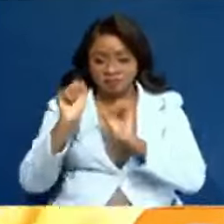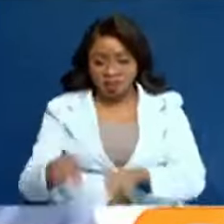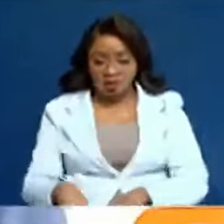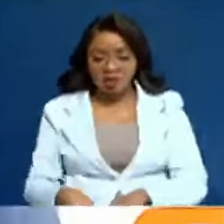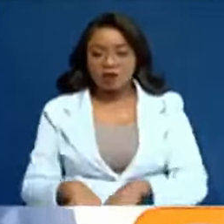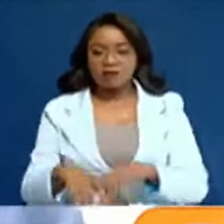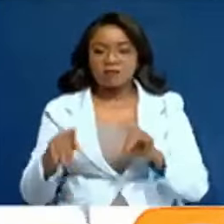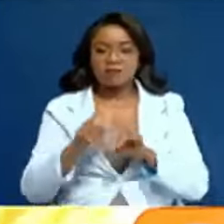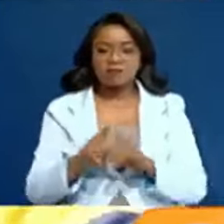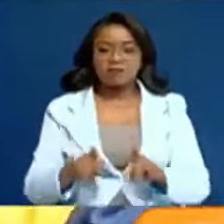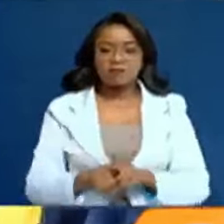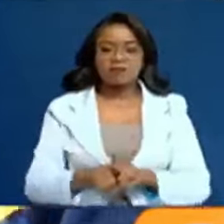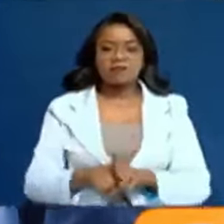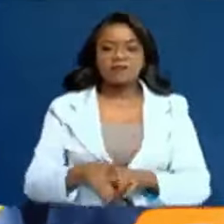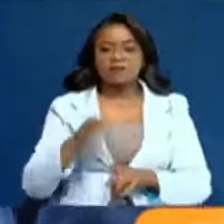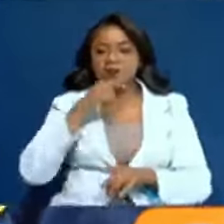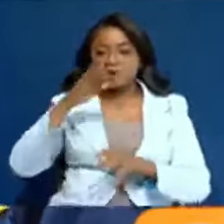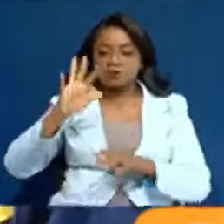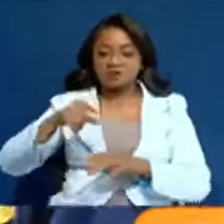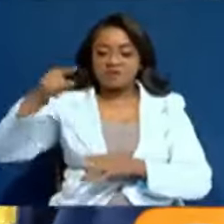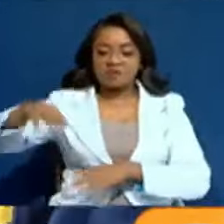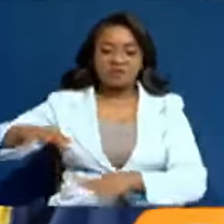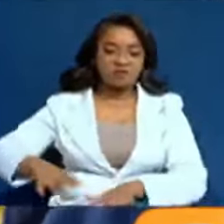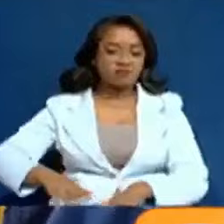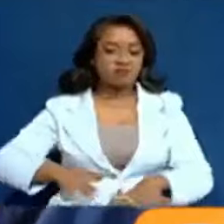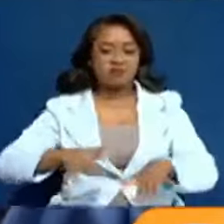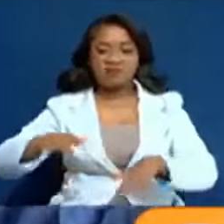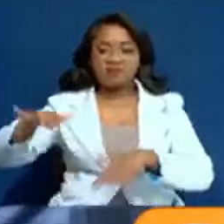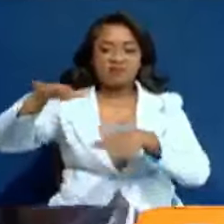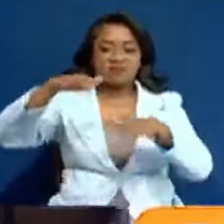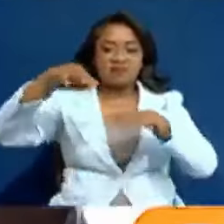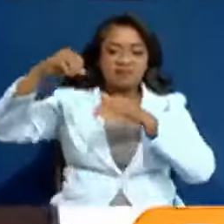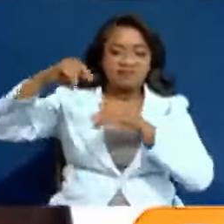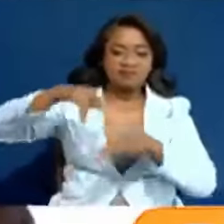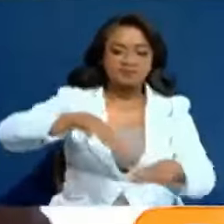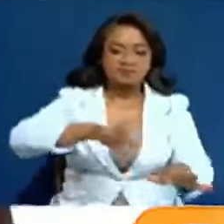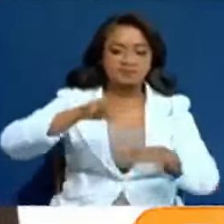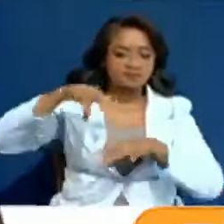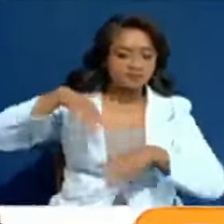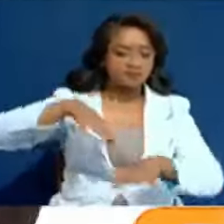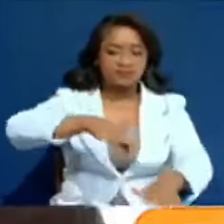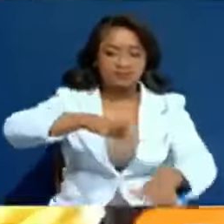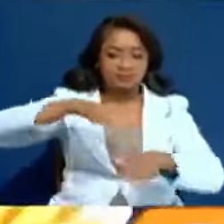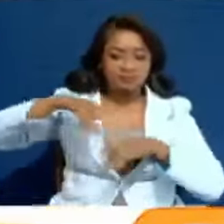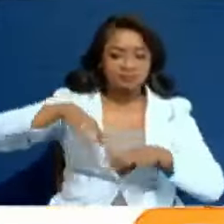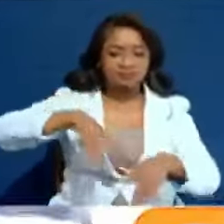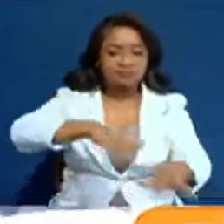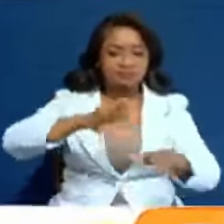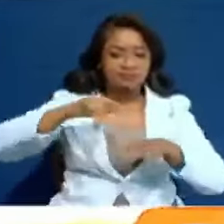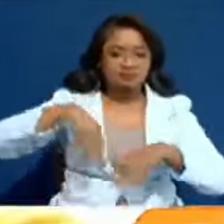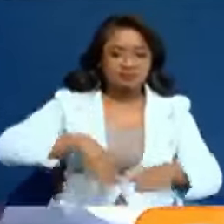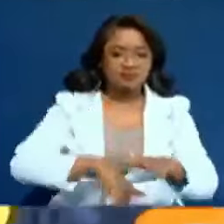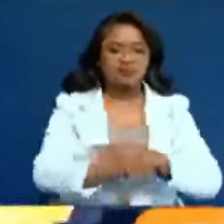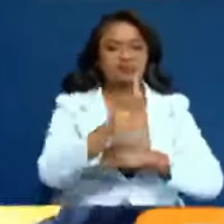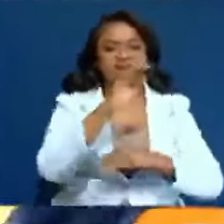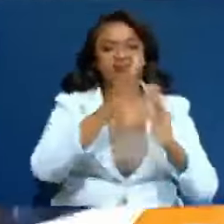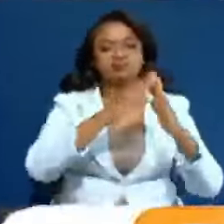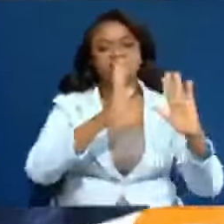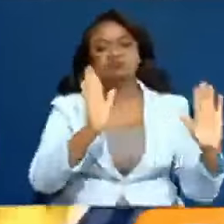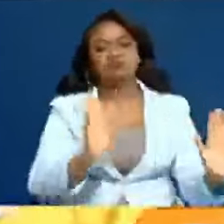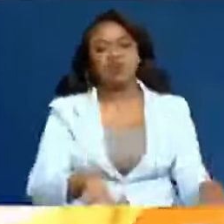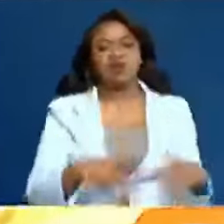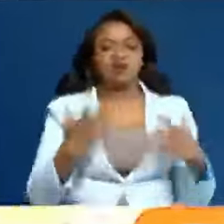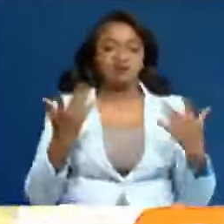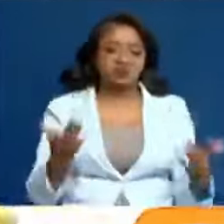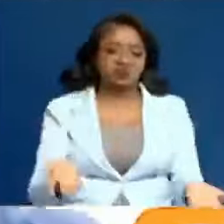Hakuna dike. Maji kama nakutoka huko nini barini nakuja tu mbio mbio. Alafu naingia kwa nyumbani